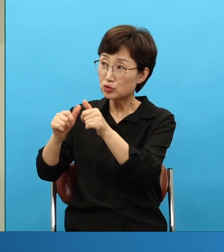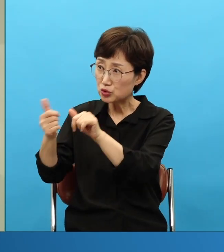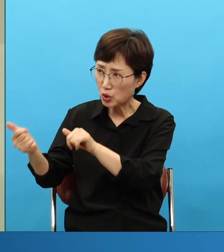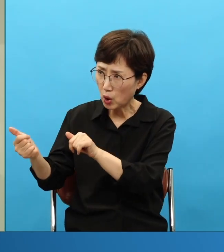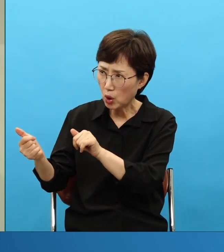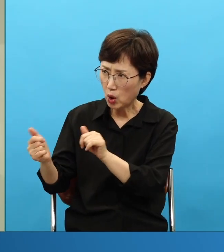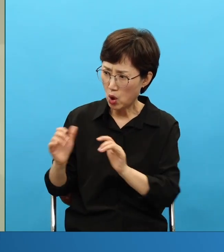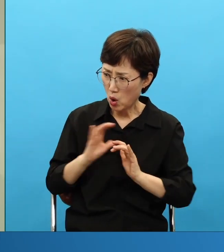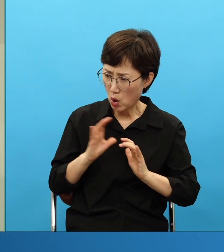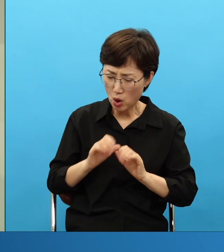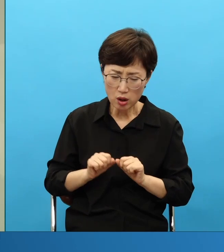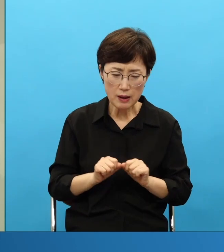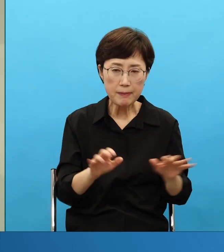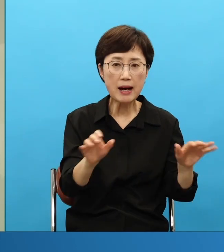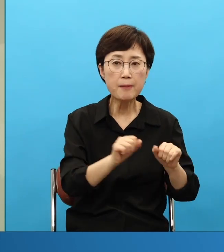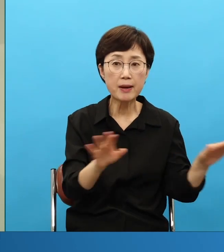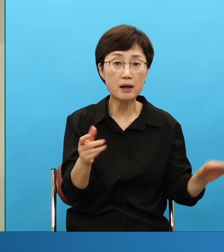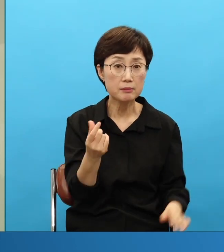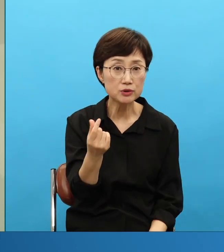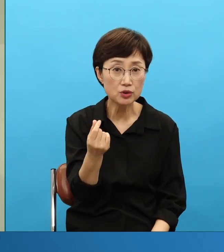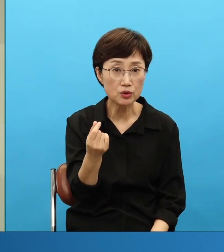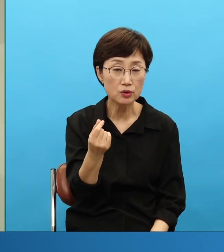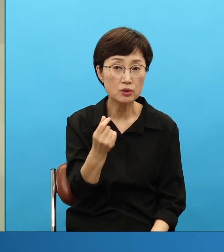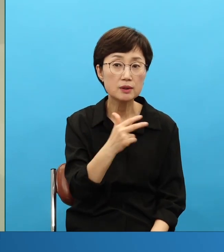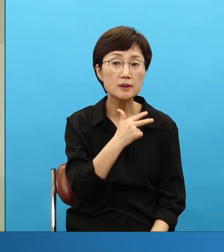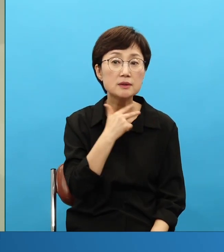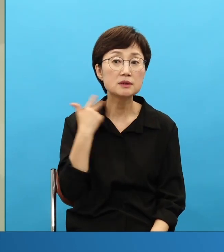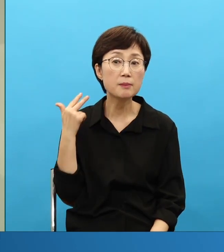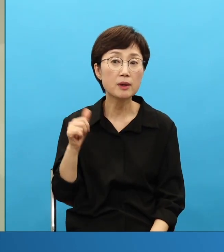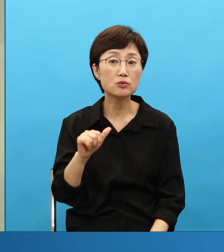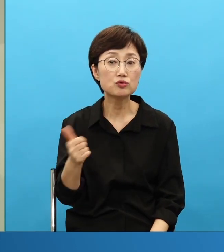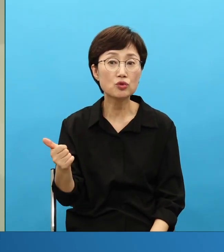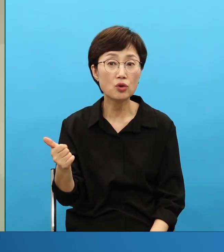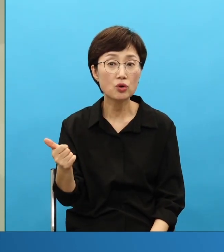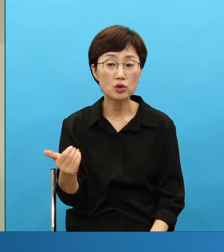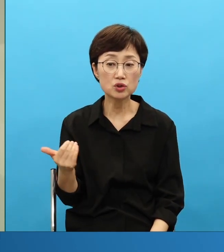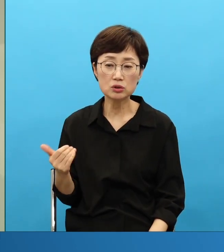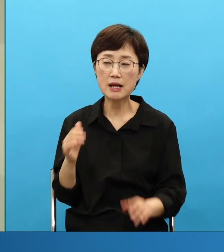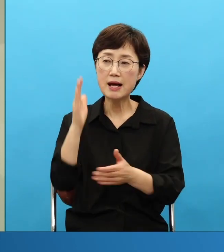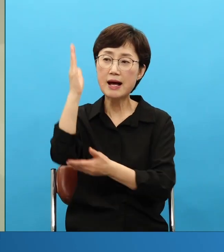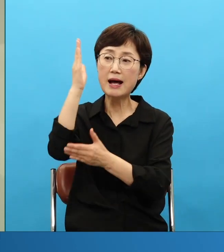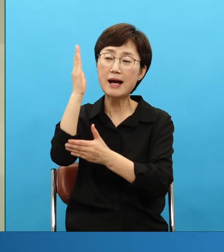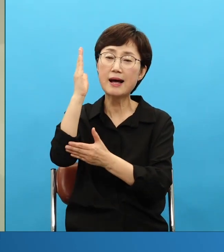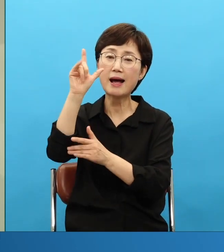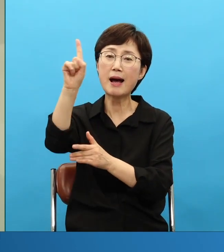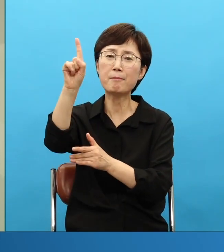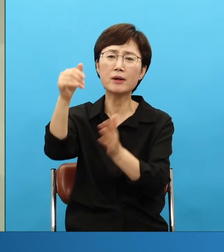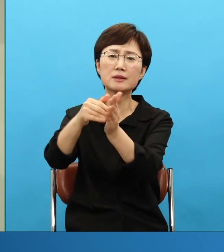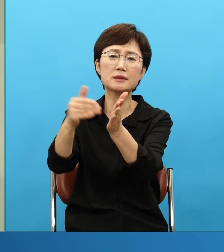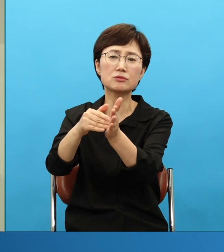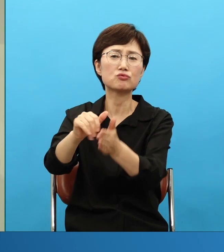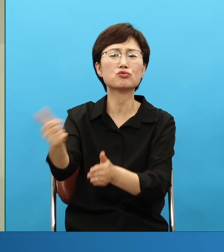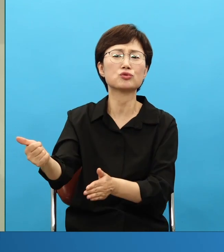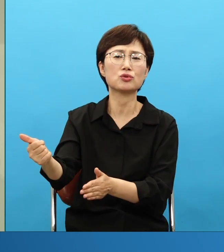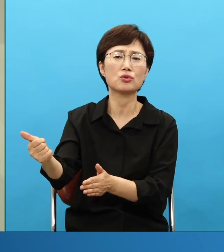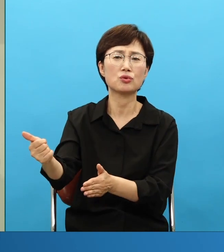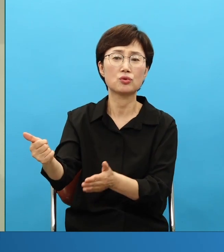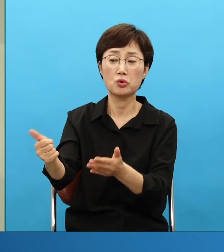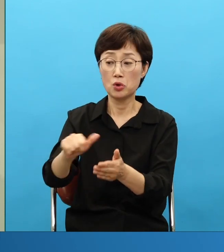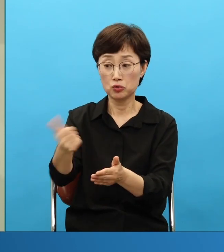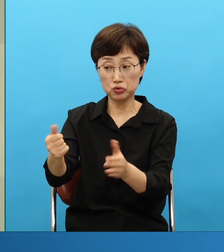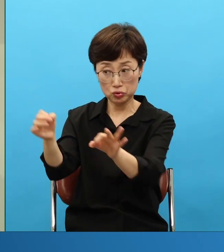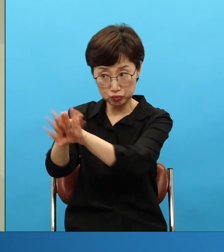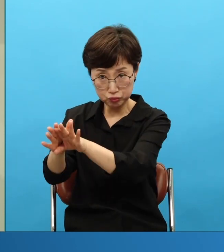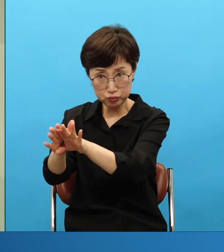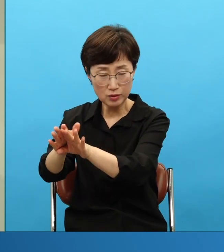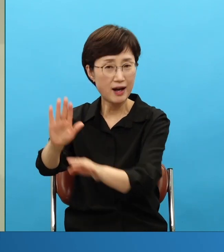Stephen do? 메시지 하나 하고 죽었어요. He just gave one message and died. 여러분, 전도자는 죽는 게 아닙니다. Evangelists, they don't die. 성경은